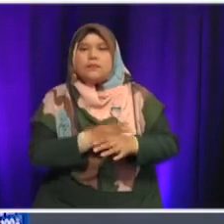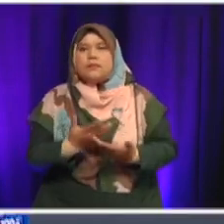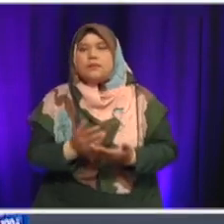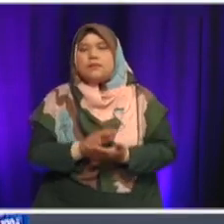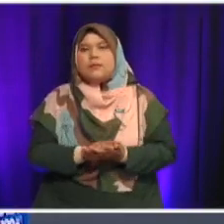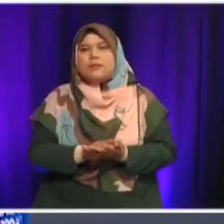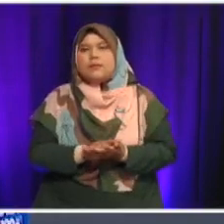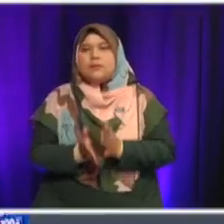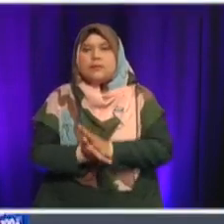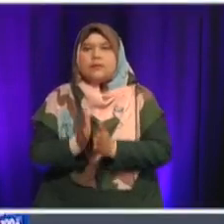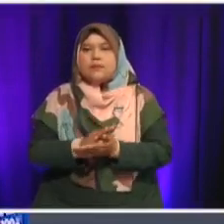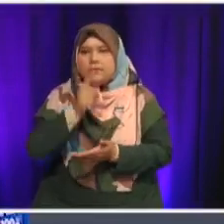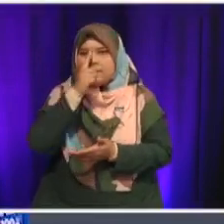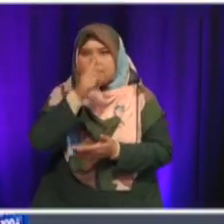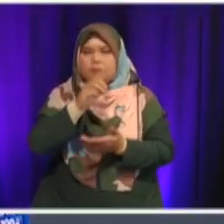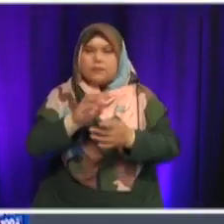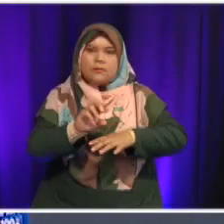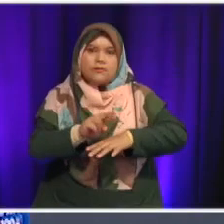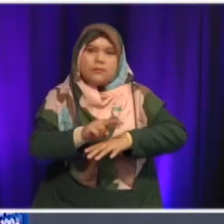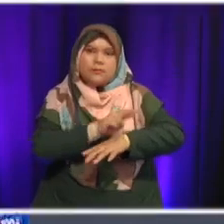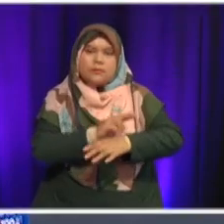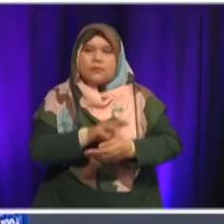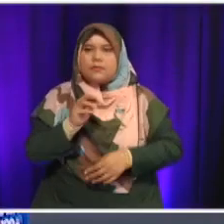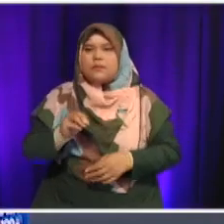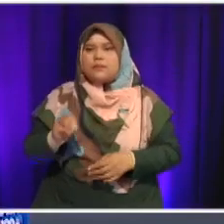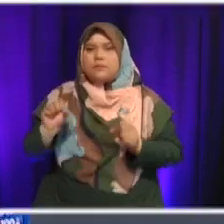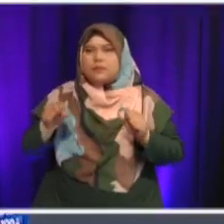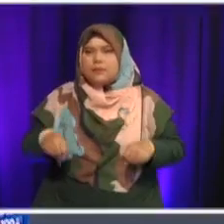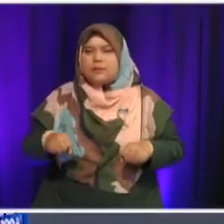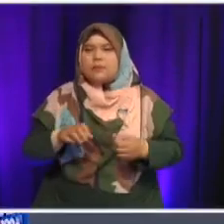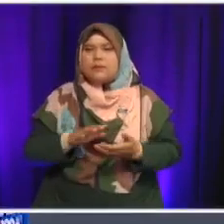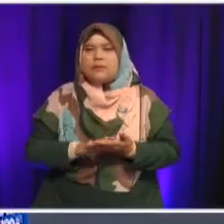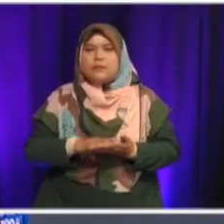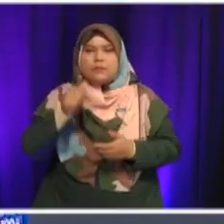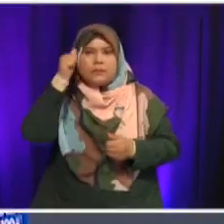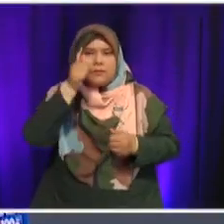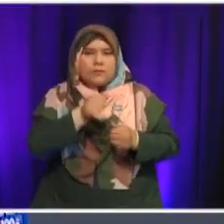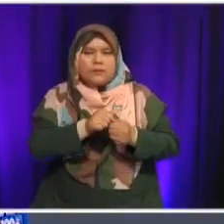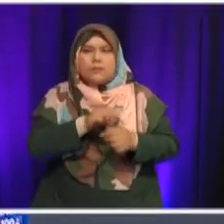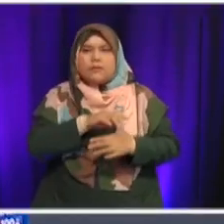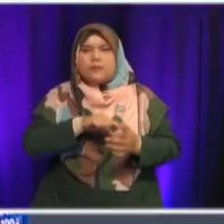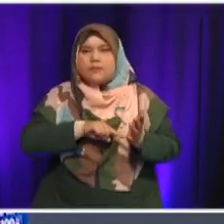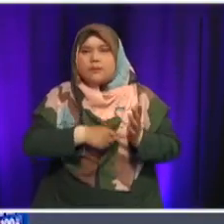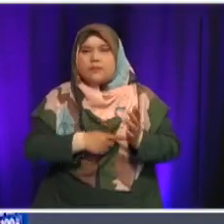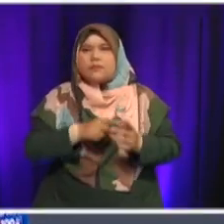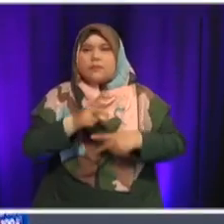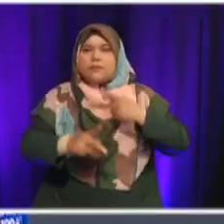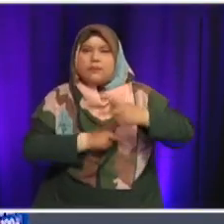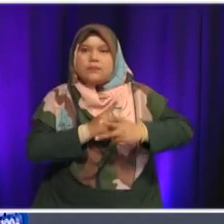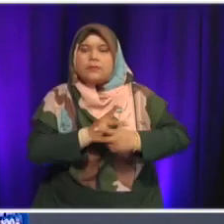jadinya untuk ringkasannya Oke kemudian bolehlah ingat smule bahwa proses